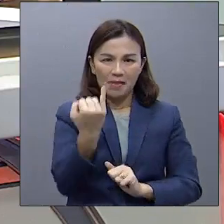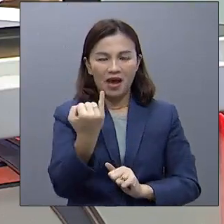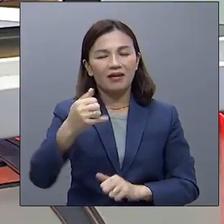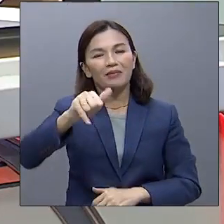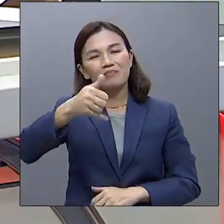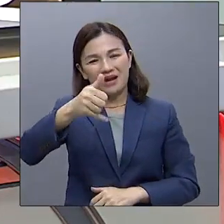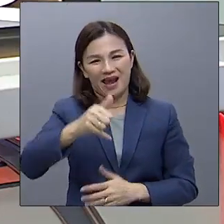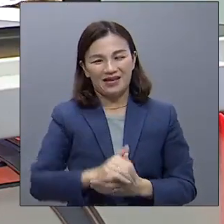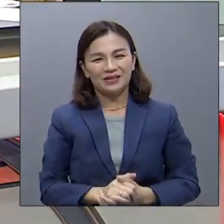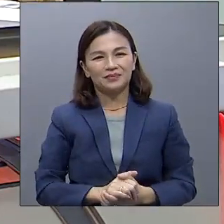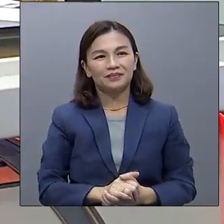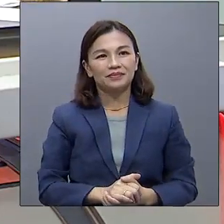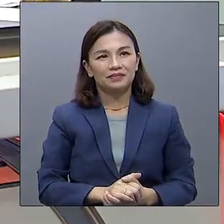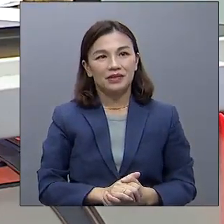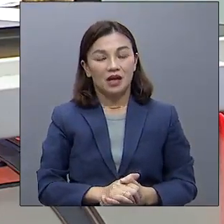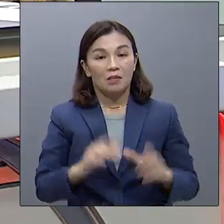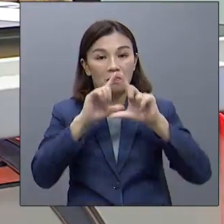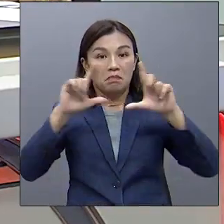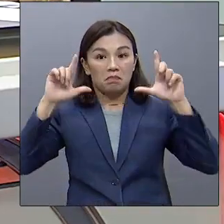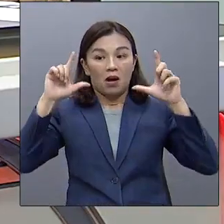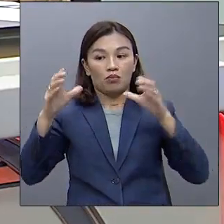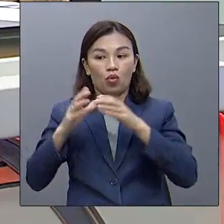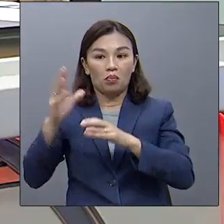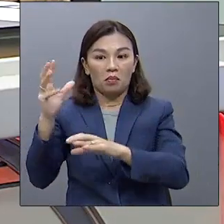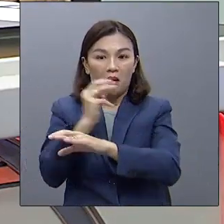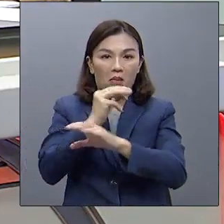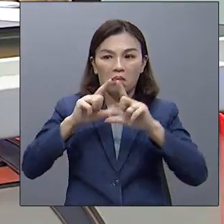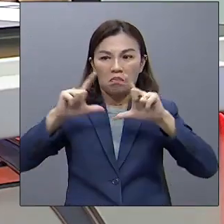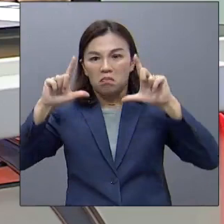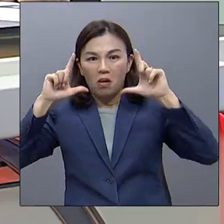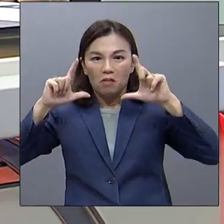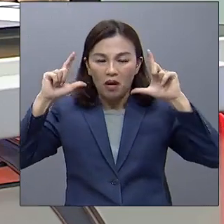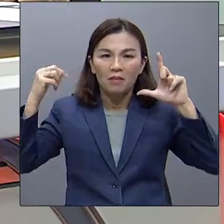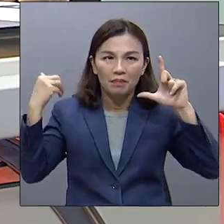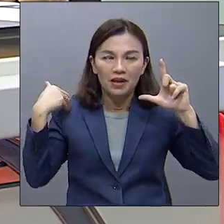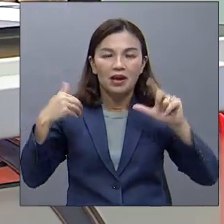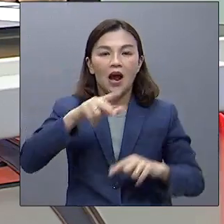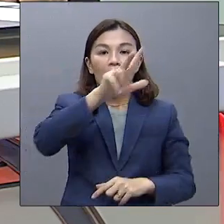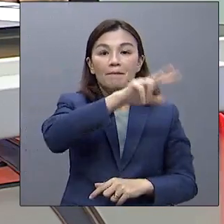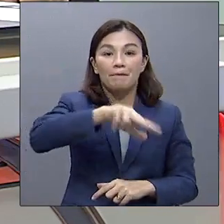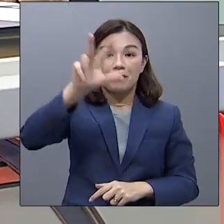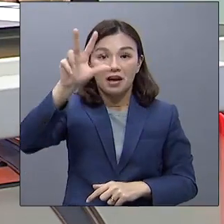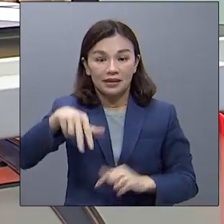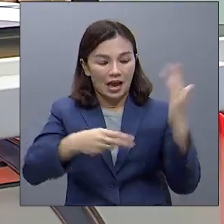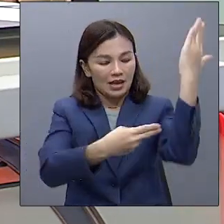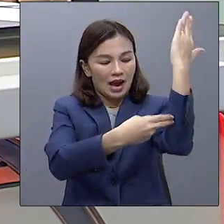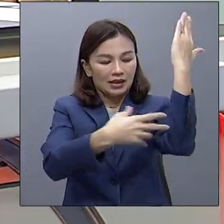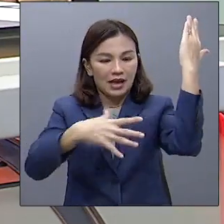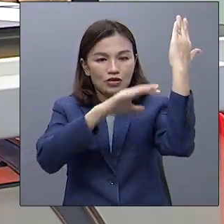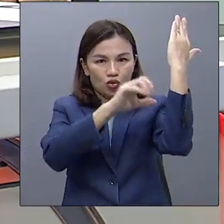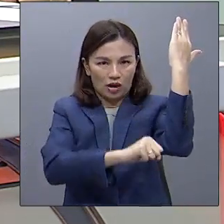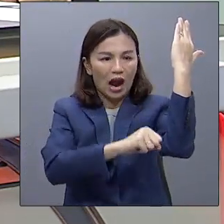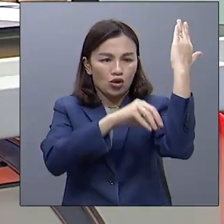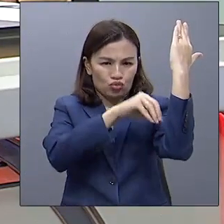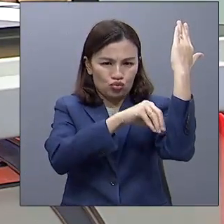ค่ะบรรยากาศการหาเสียงพรรคใหญ่ก็ยังคงระดมกำลังกันลงไปอย่างล่าสุดก็เป็นเพื่อไทยนะคะอยู่ที่หาดใหญ่จังหวัดสงขลาป